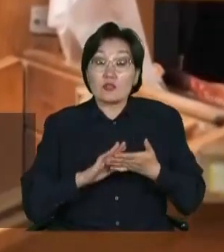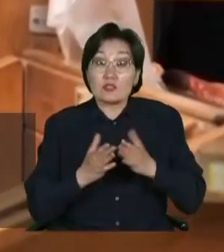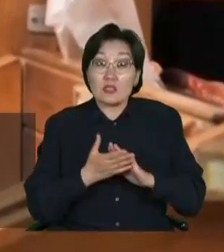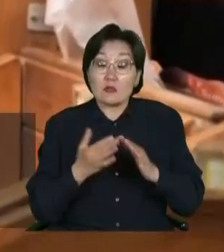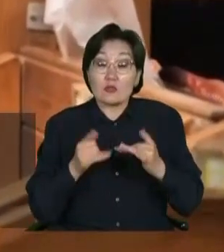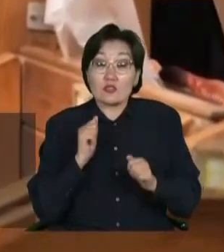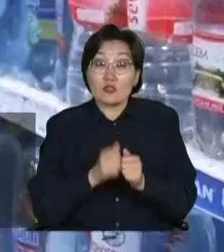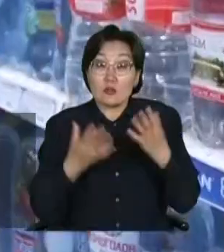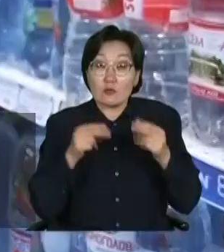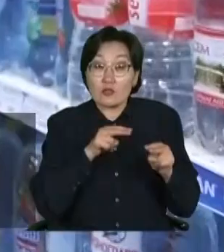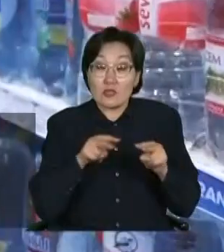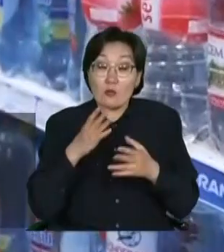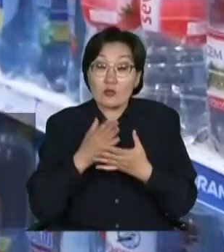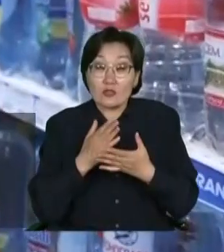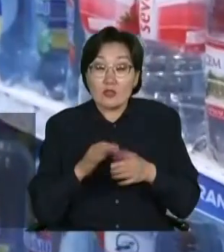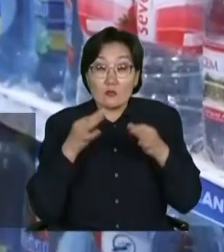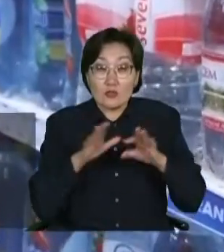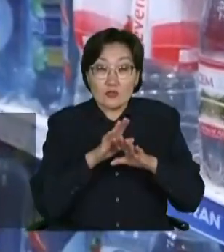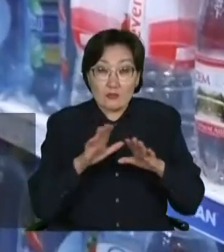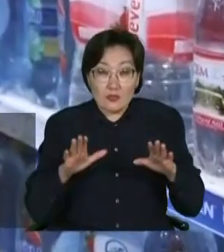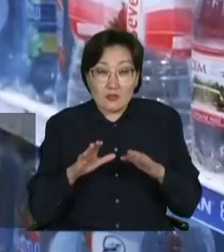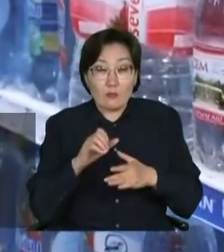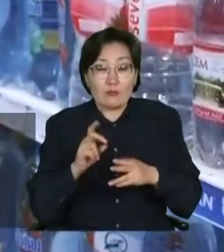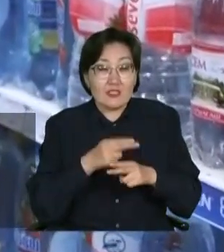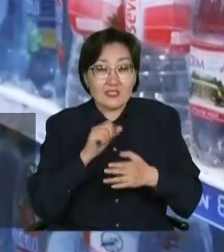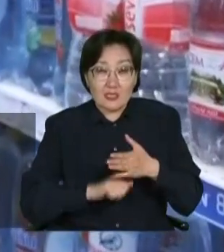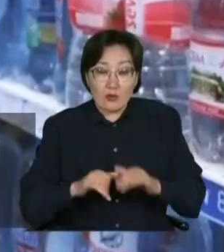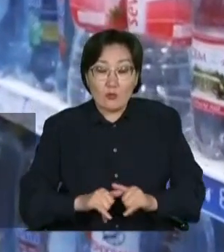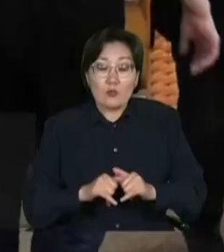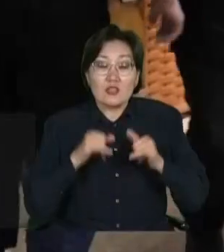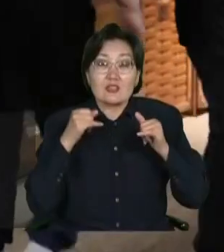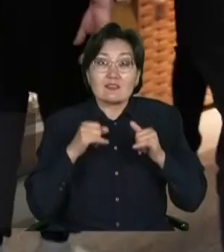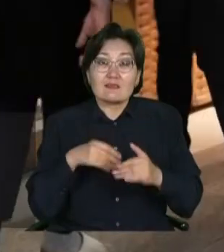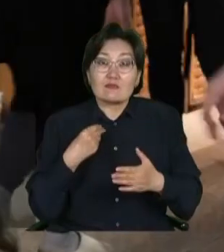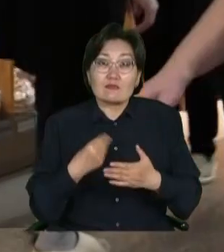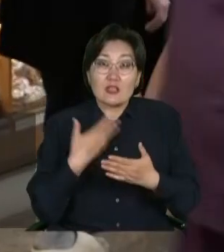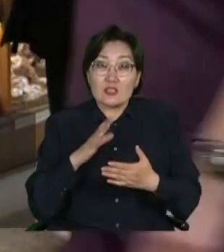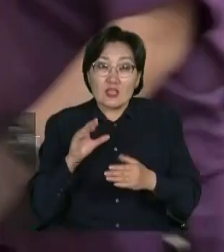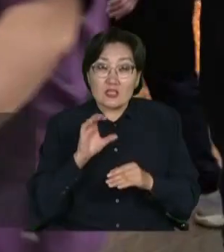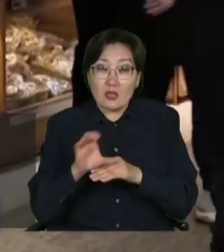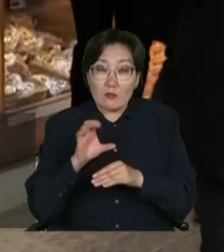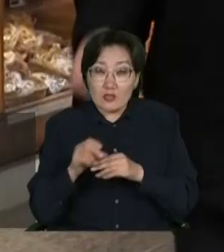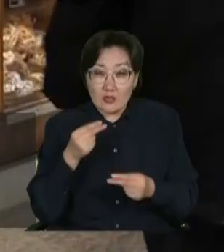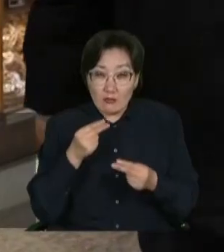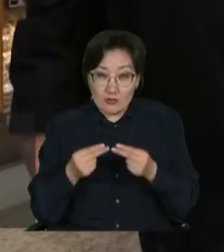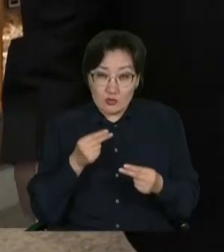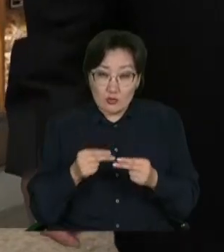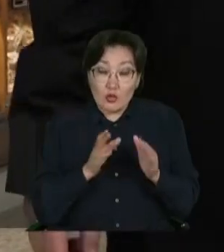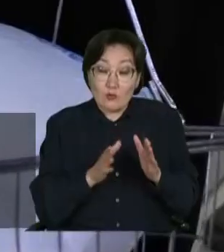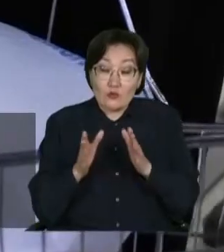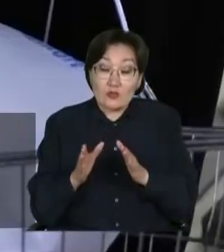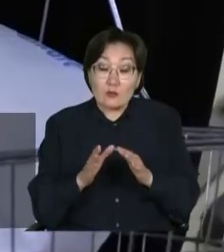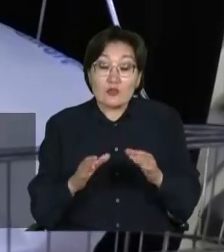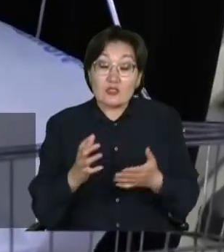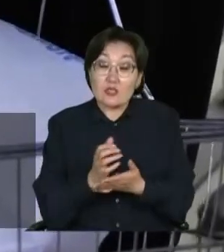на ежедневном контроле находится недопущение необоснованного роста цен на социально значимые продовольственные товары. В стабилизационном